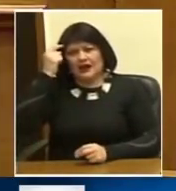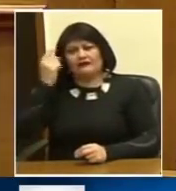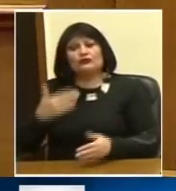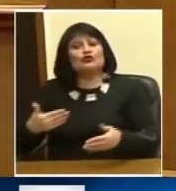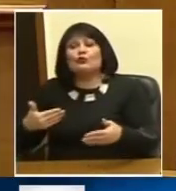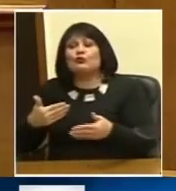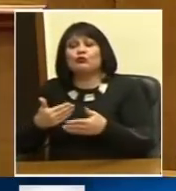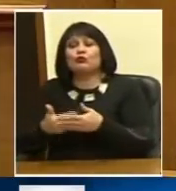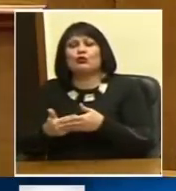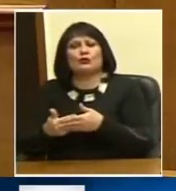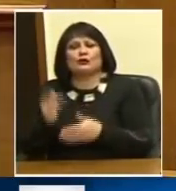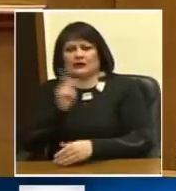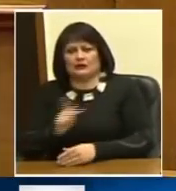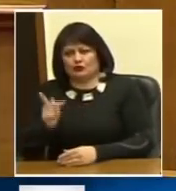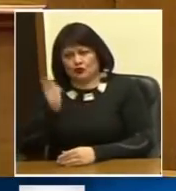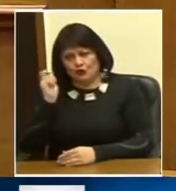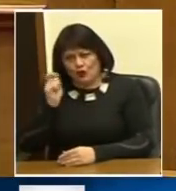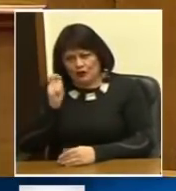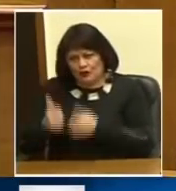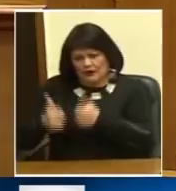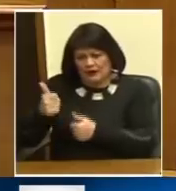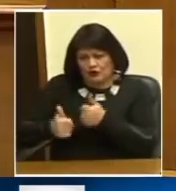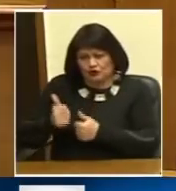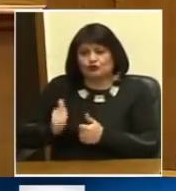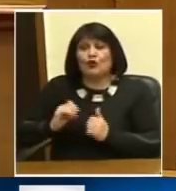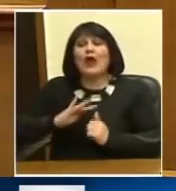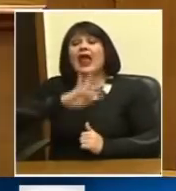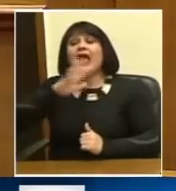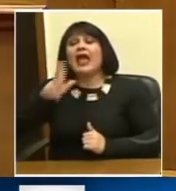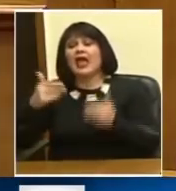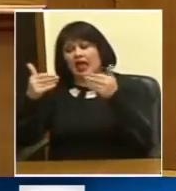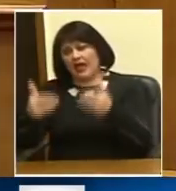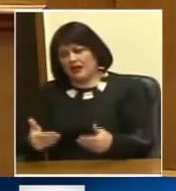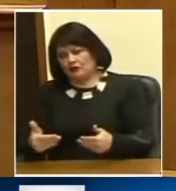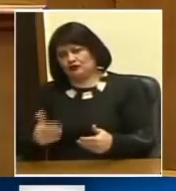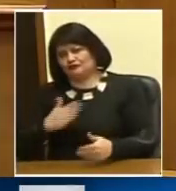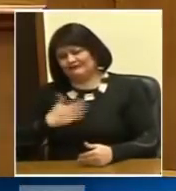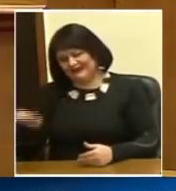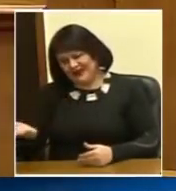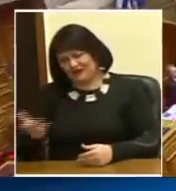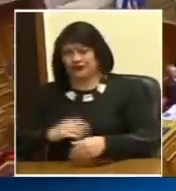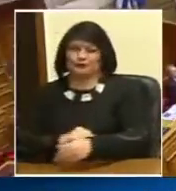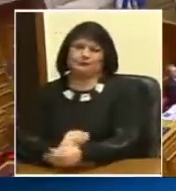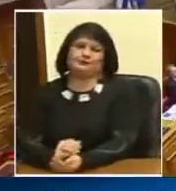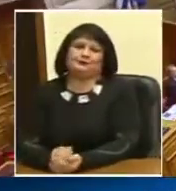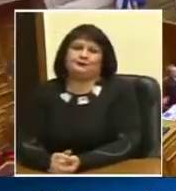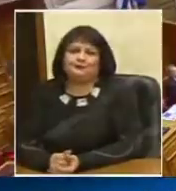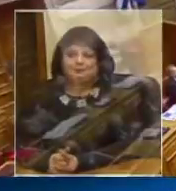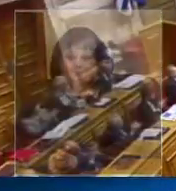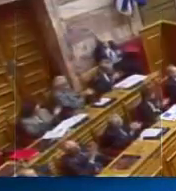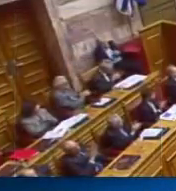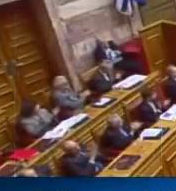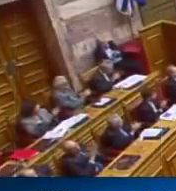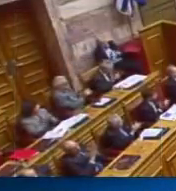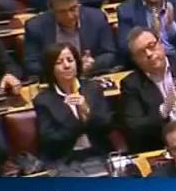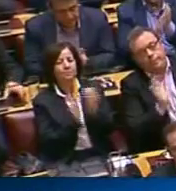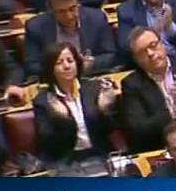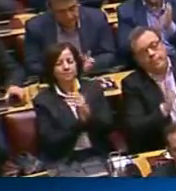του κοινωνικού και πολιτικού ανταγωνισμού που διεξάγεται στη χώρα μας. Σας ευχαριστώ.